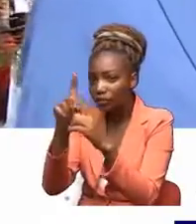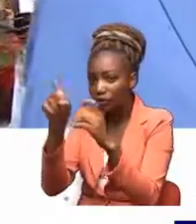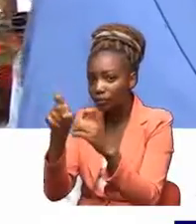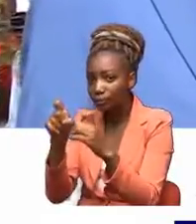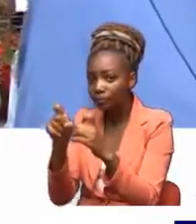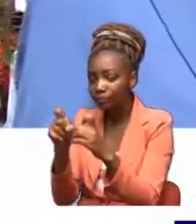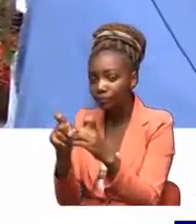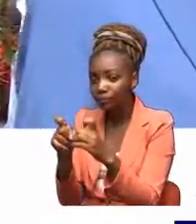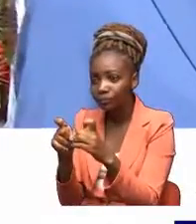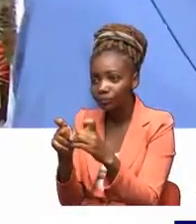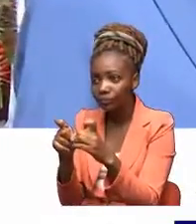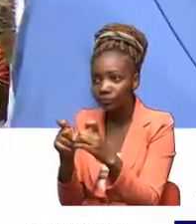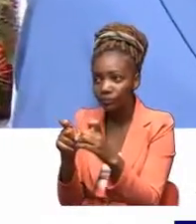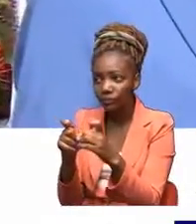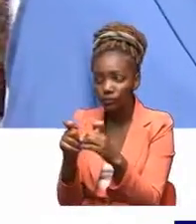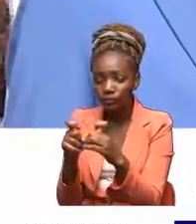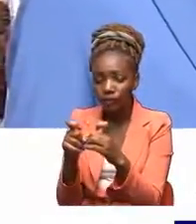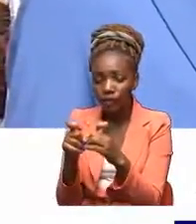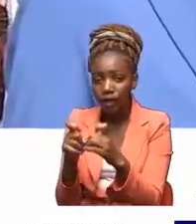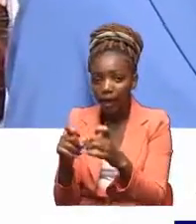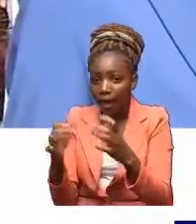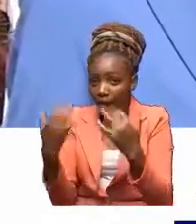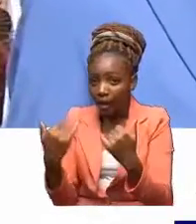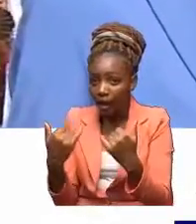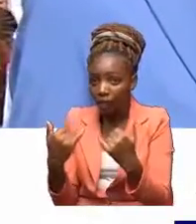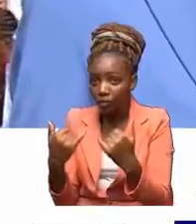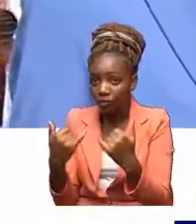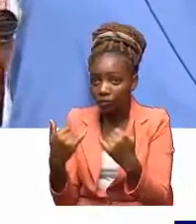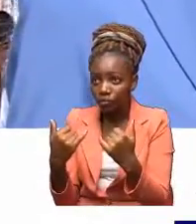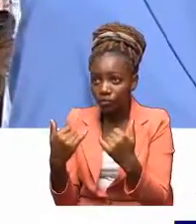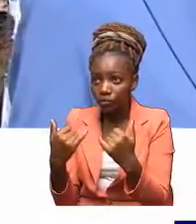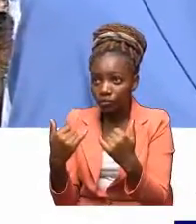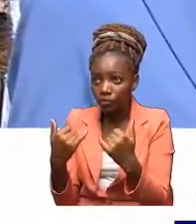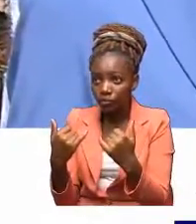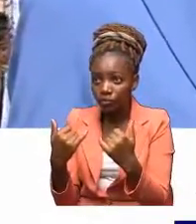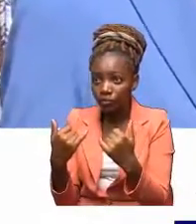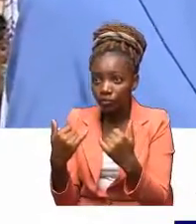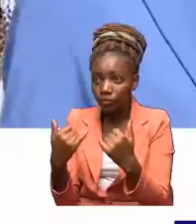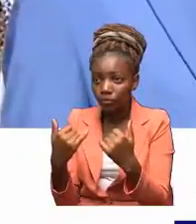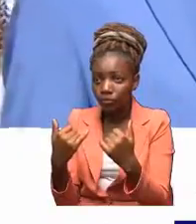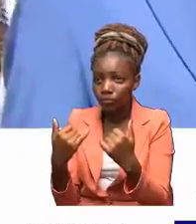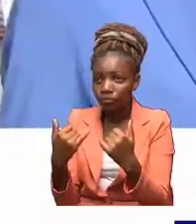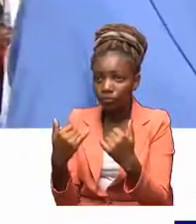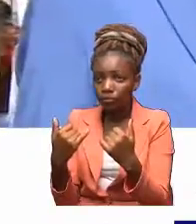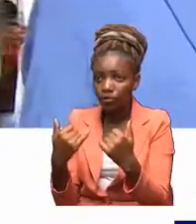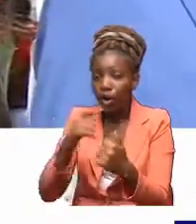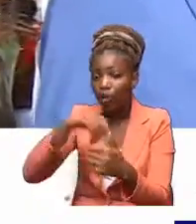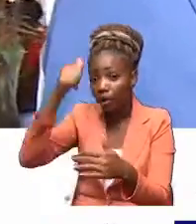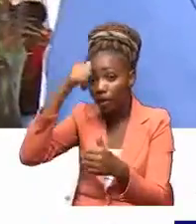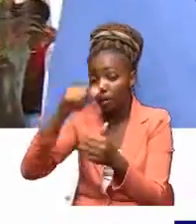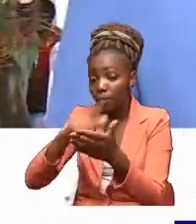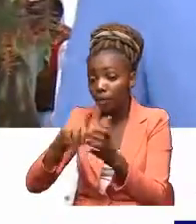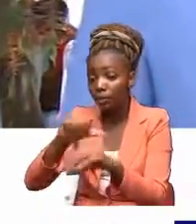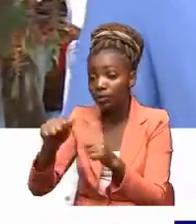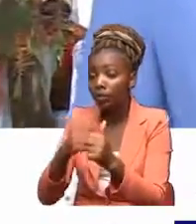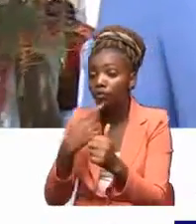yako sasa hivi ni kipi kile ambacho unaweza kukisoma na kutokana na mzee Moi?